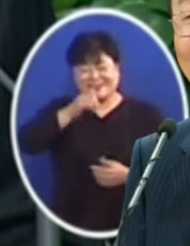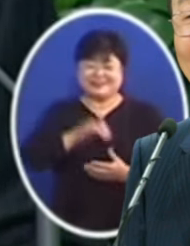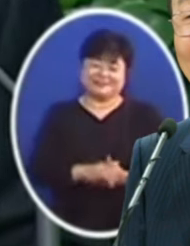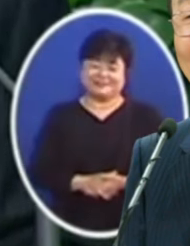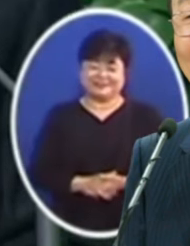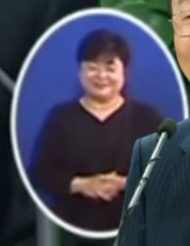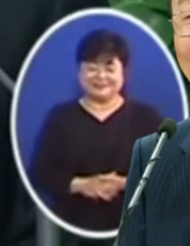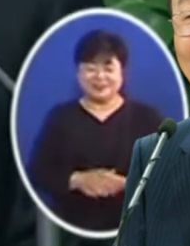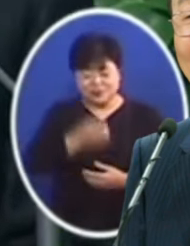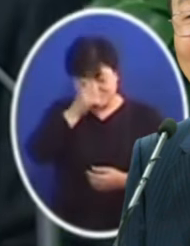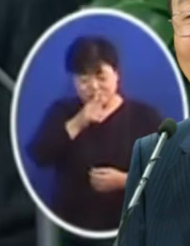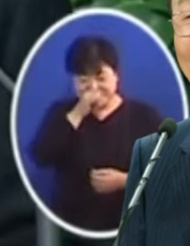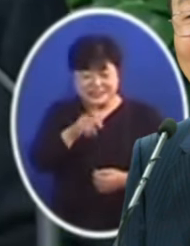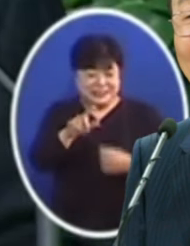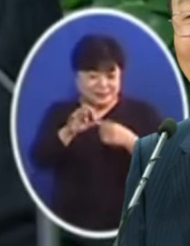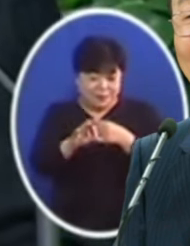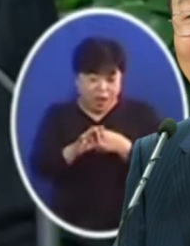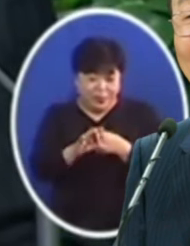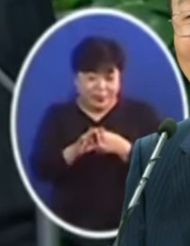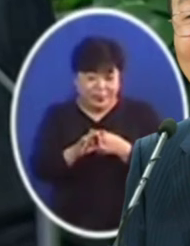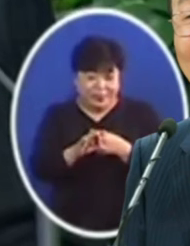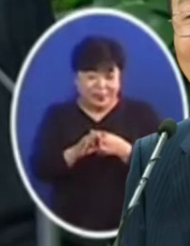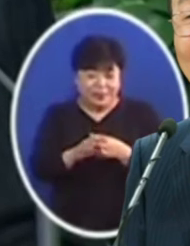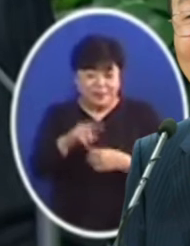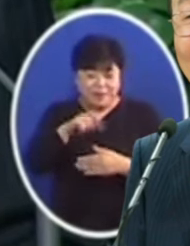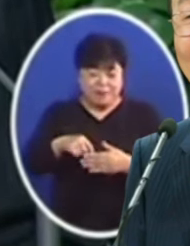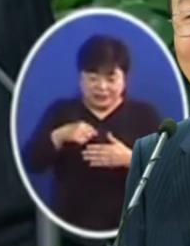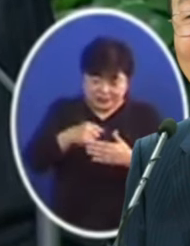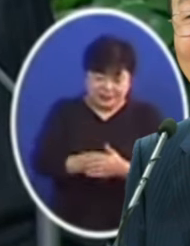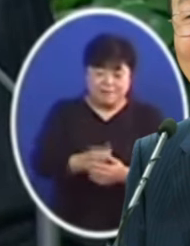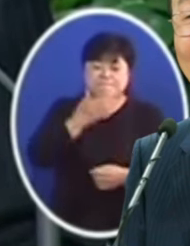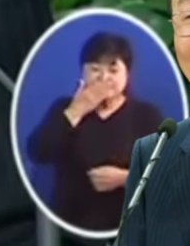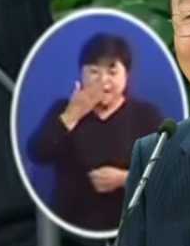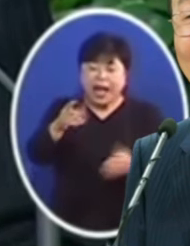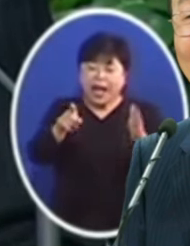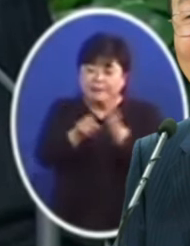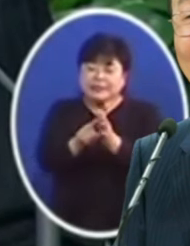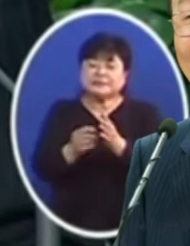것입니다. 꿈이 생긴 사람은 신념이 생깁니다. 할 수 있다는